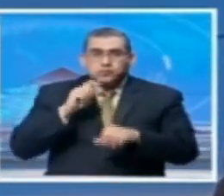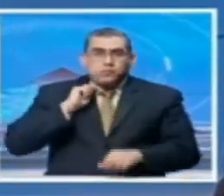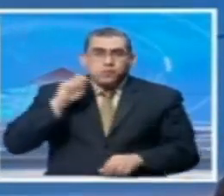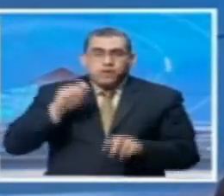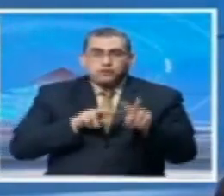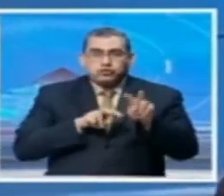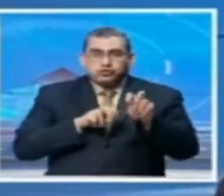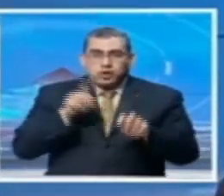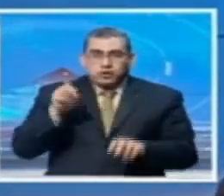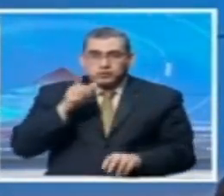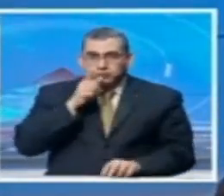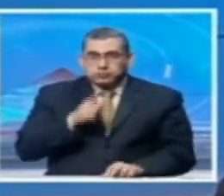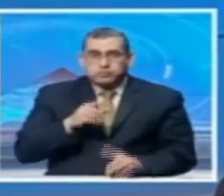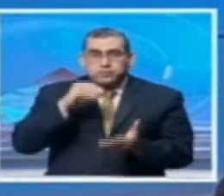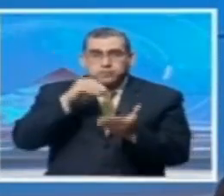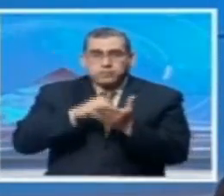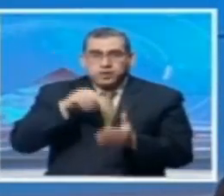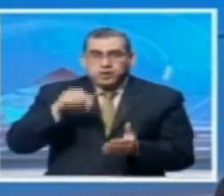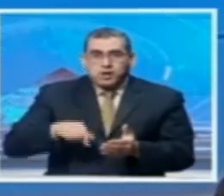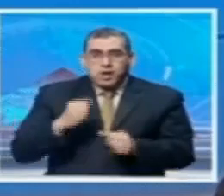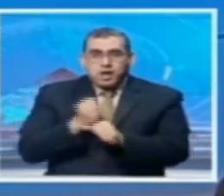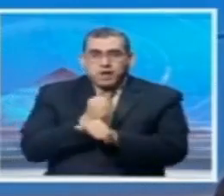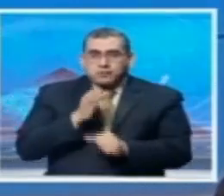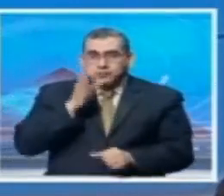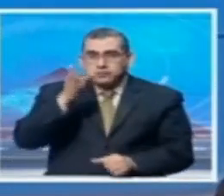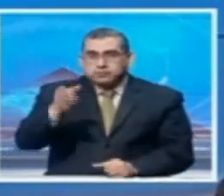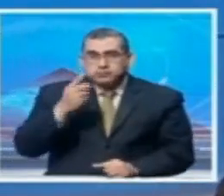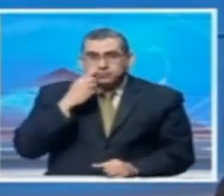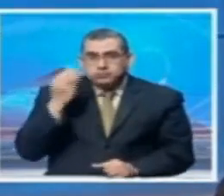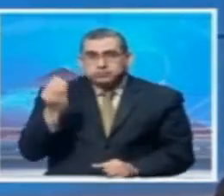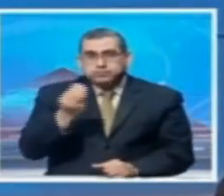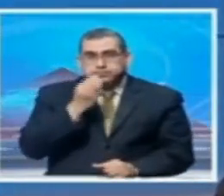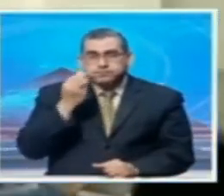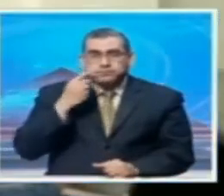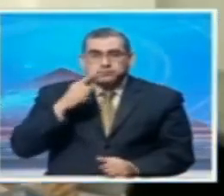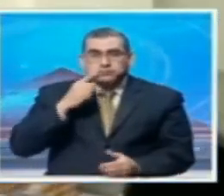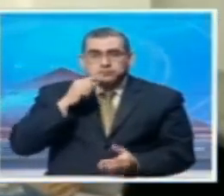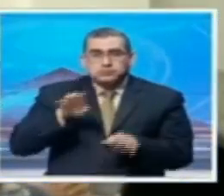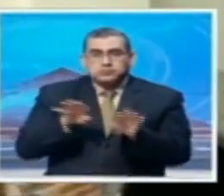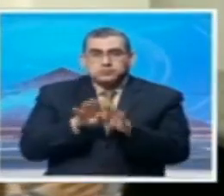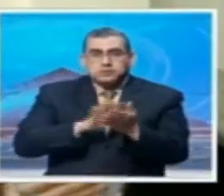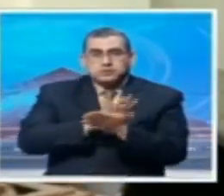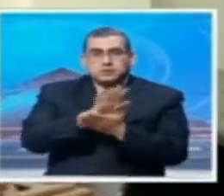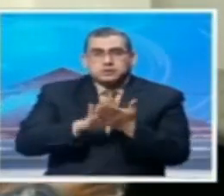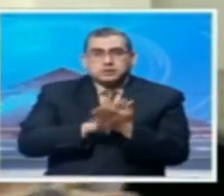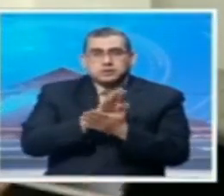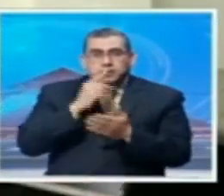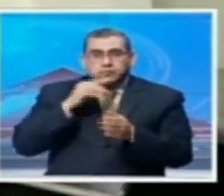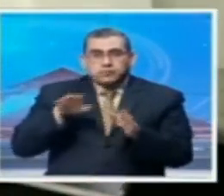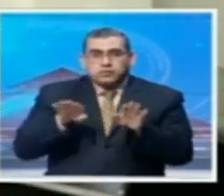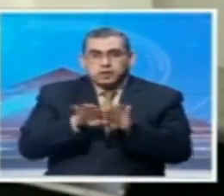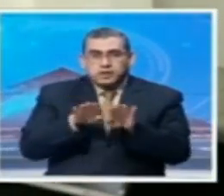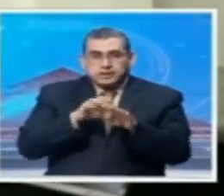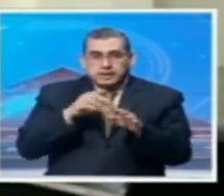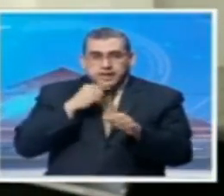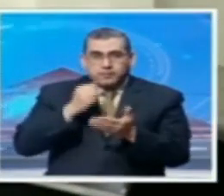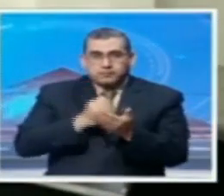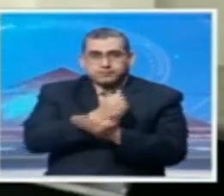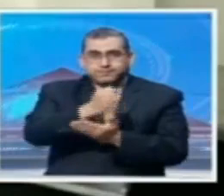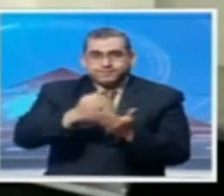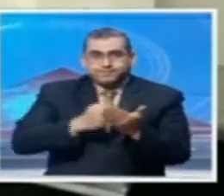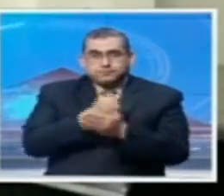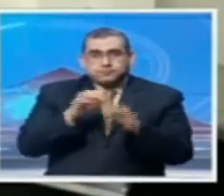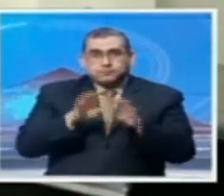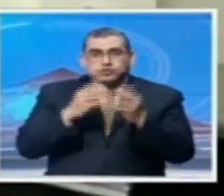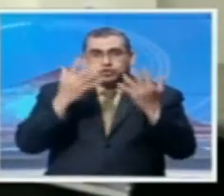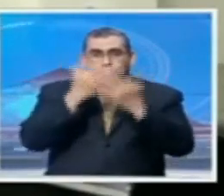التموينية بمحافظة الشرقية، حيث بدأ الجولة بتفقد التطوير بمطحن عرابي التابع